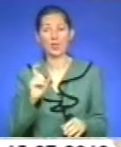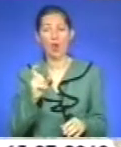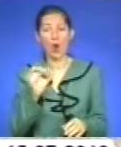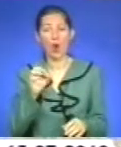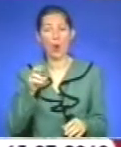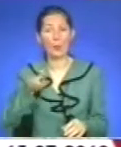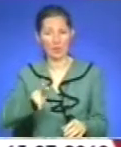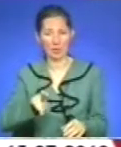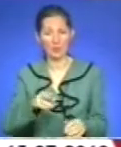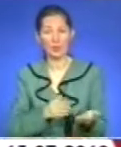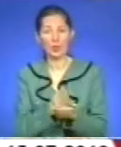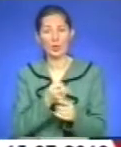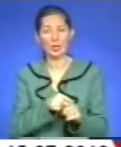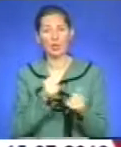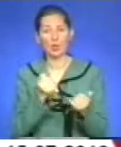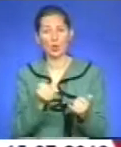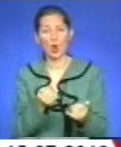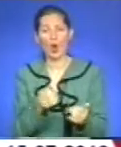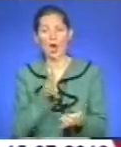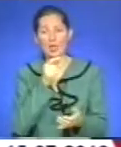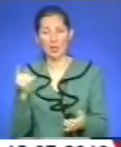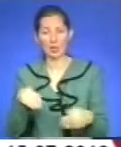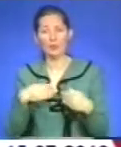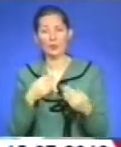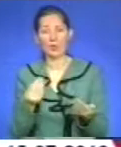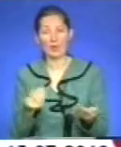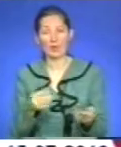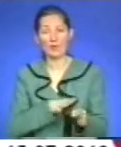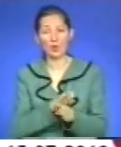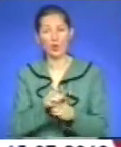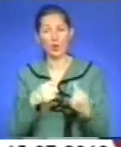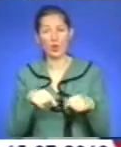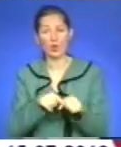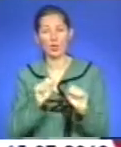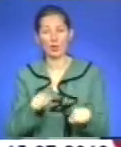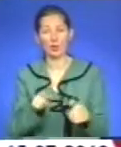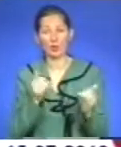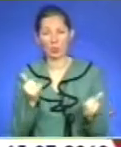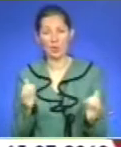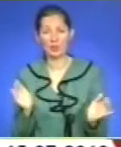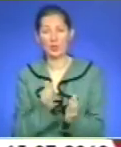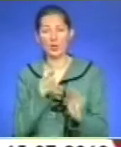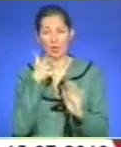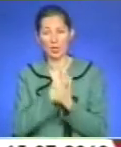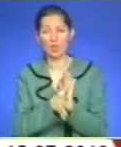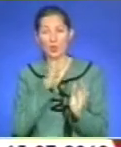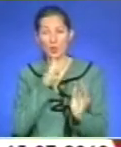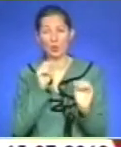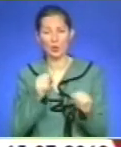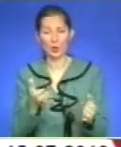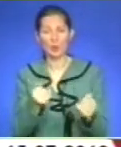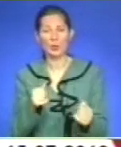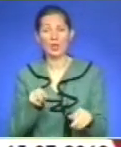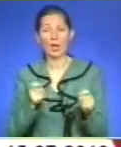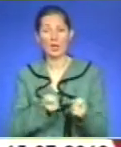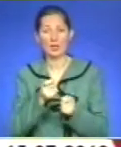Послуги, які до цього часу надавали виконавчі органи влади, відтепер з меншою затратою часу можна отримати в адміністративних центрах. Такі